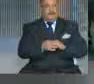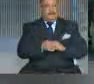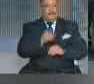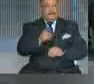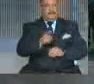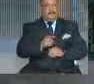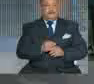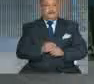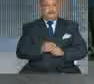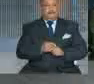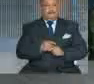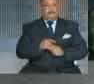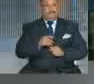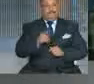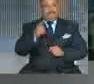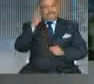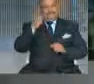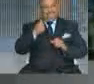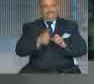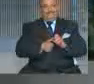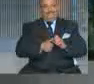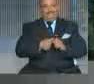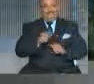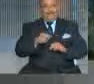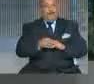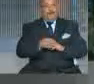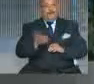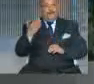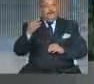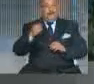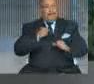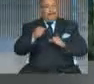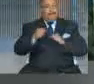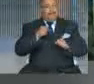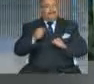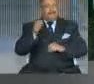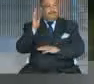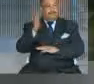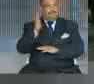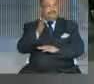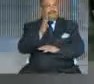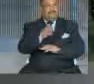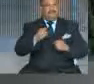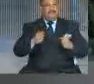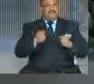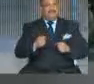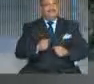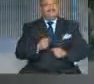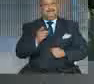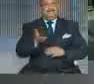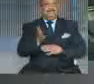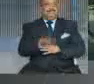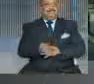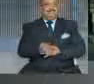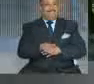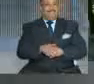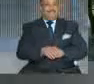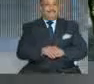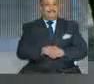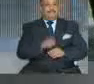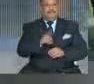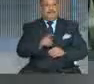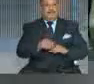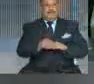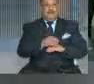الجنوب توجت بتكريم الفرق الرياضية الفائزة، لم تحجب ما تعانيه رياضة الملاكمة والرياضات الفردية